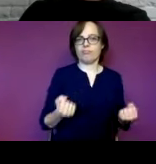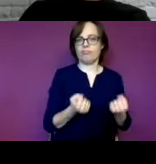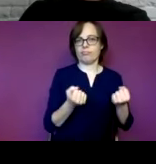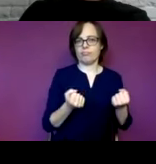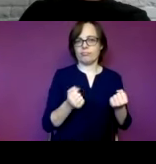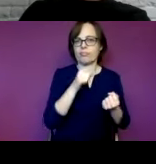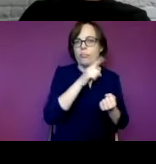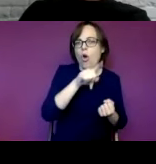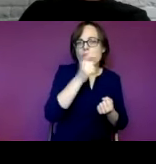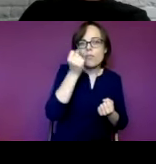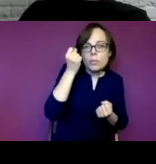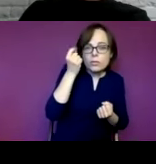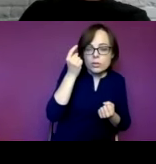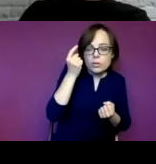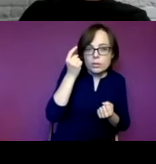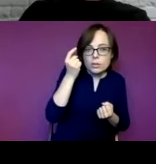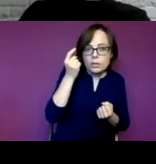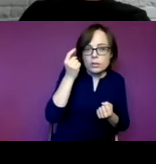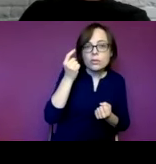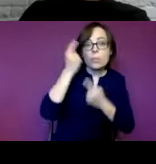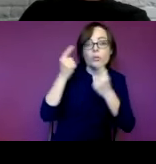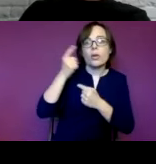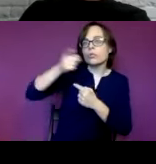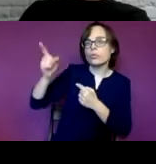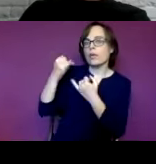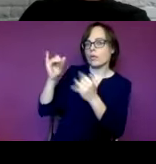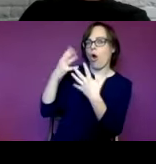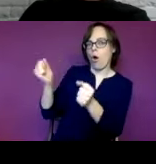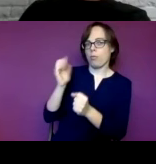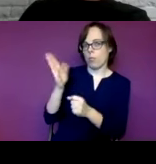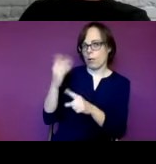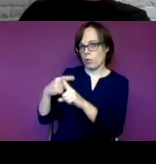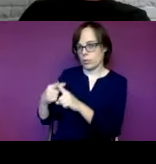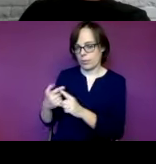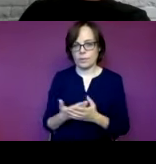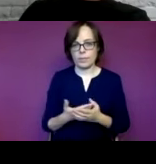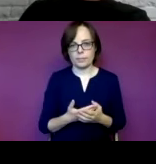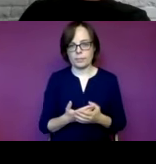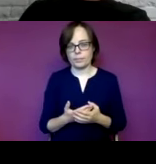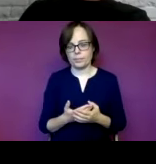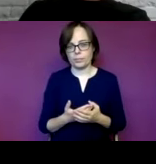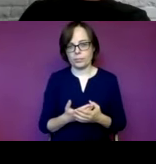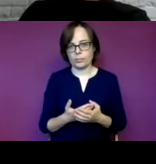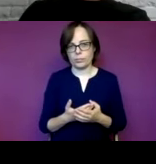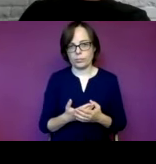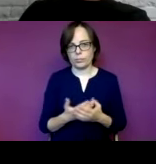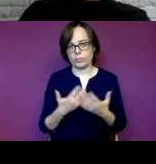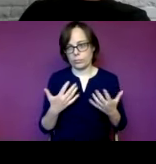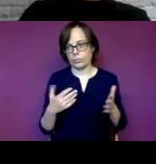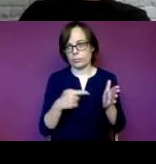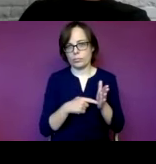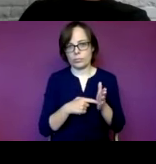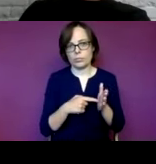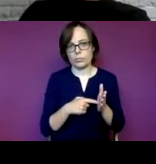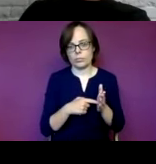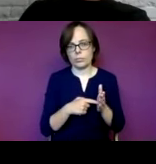uważali, że inni będą to, prawda, dobrze odbierać. I taka miejscowość, takie tutaj również jak Gniewino